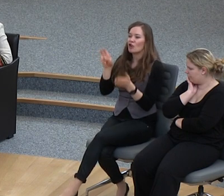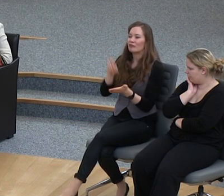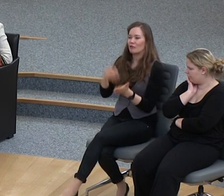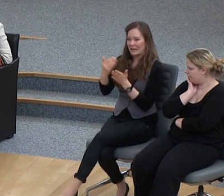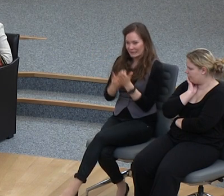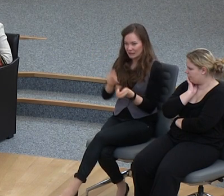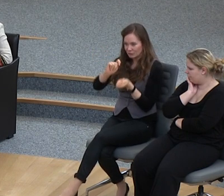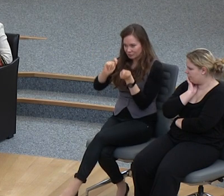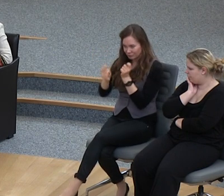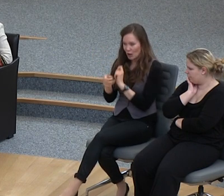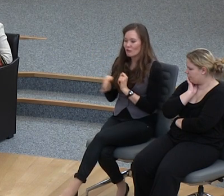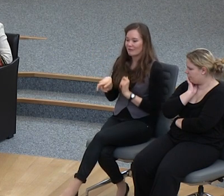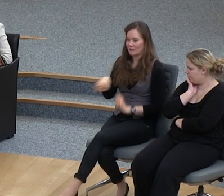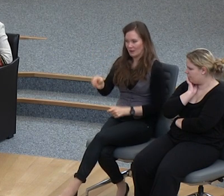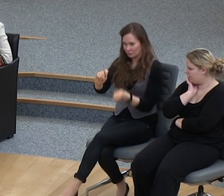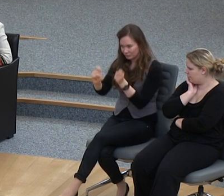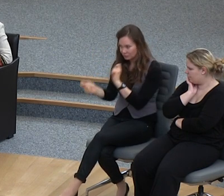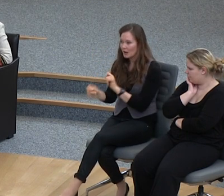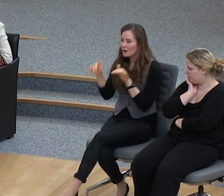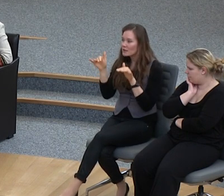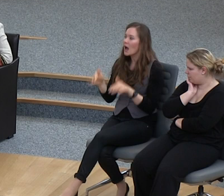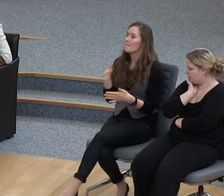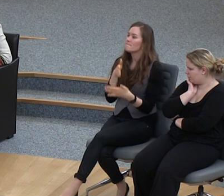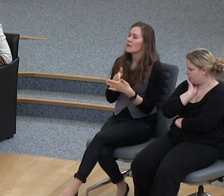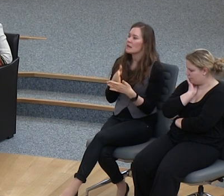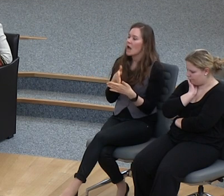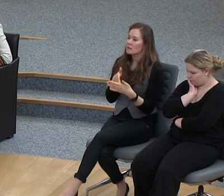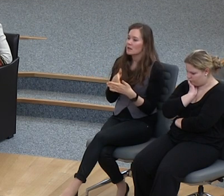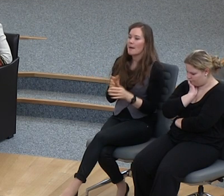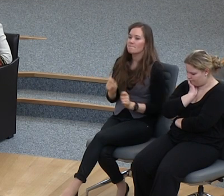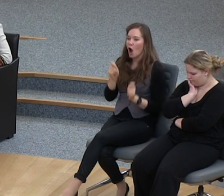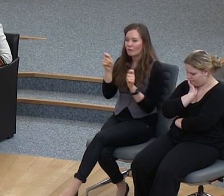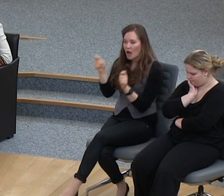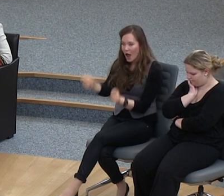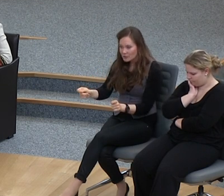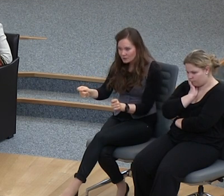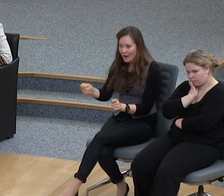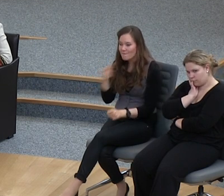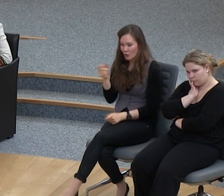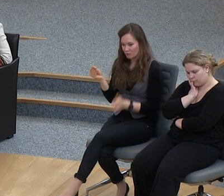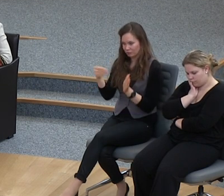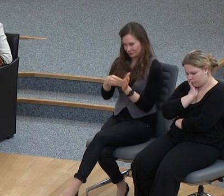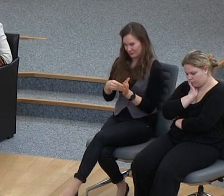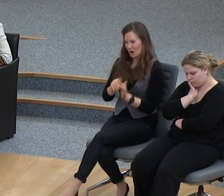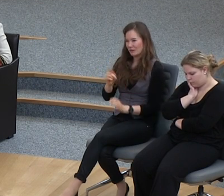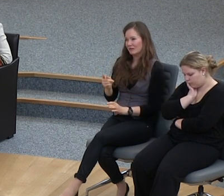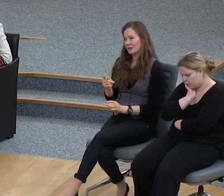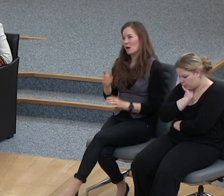Behindertengleichstellungsgesetzes NRW, wenn wir da nicht mehr von einem Behinderten oder einer Behindertenbeauftragten sprechen würden, sondern von